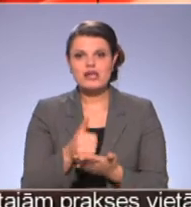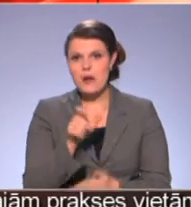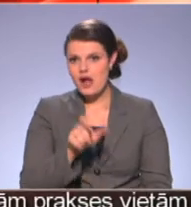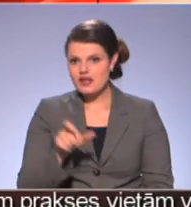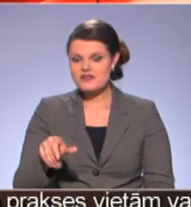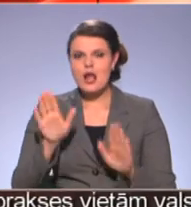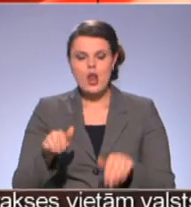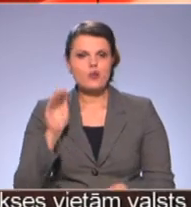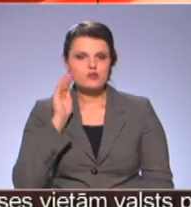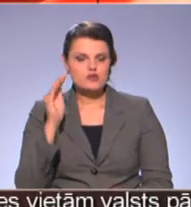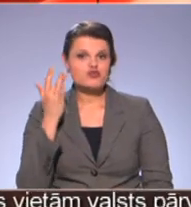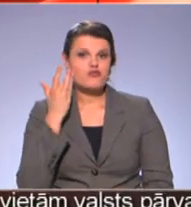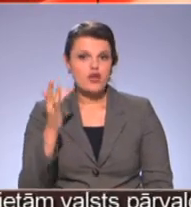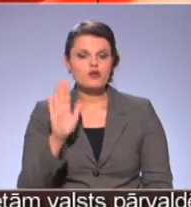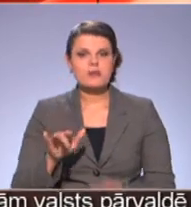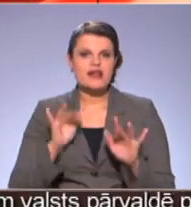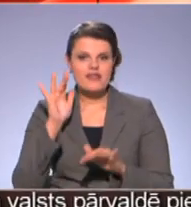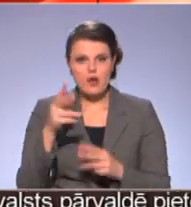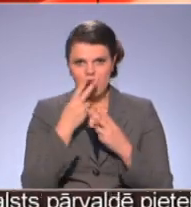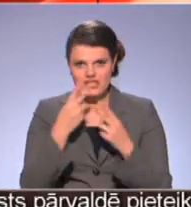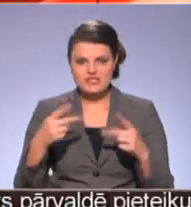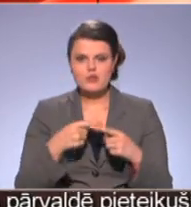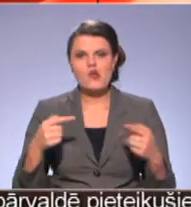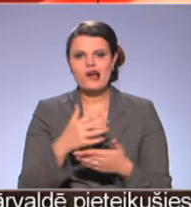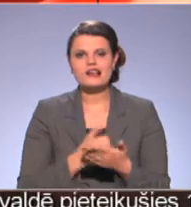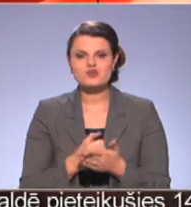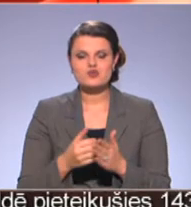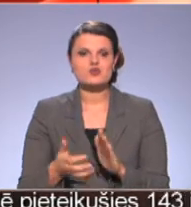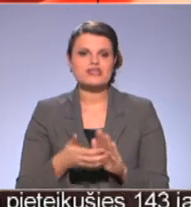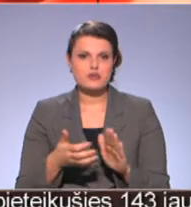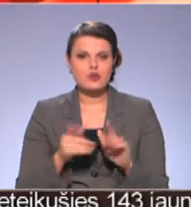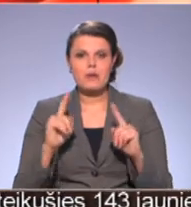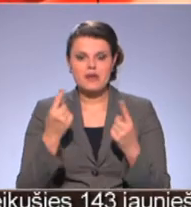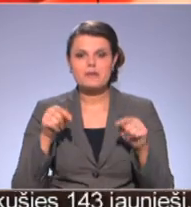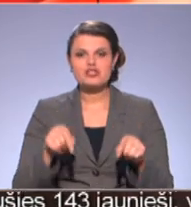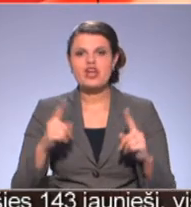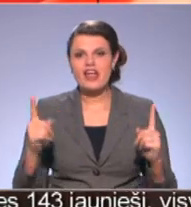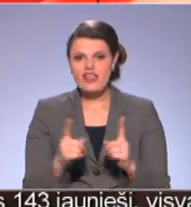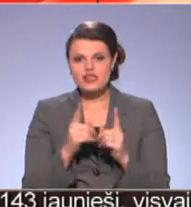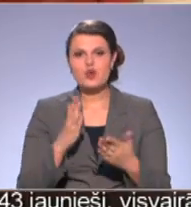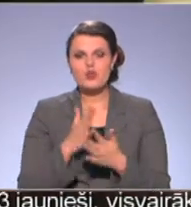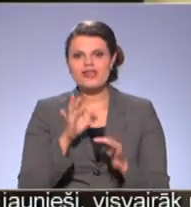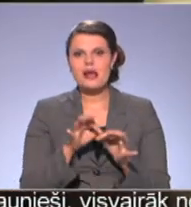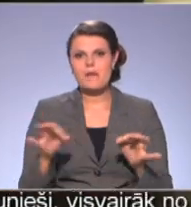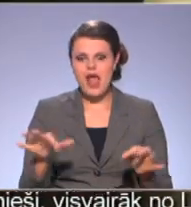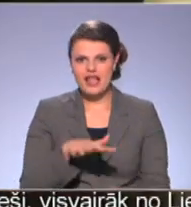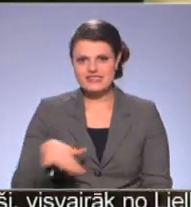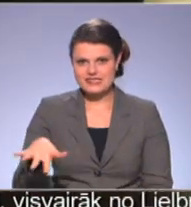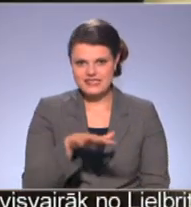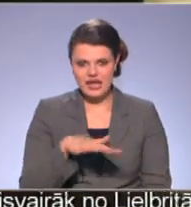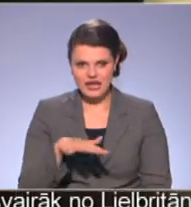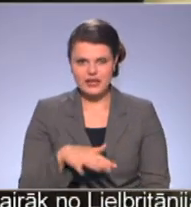nākotnes redzējums resursu izmantošanā. Pirmā šāda tikšanās jau notika Mērsragā un par to Talsu televīzija. Ieplūdes